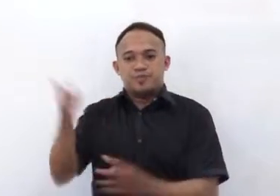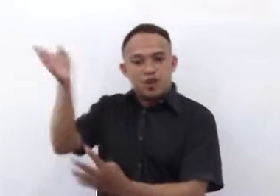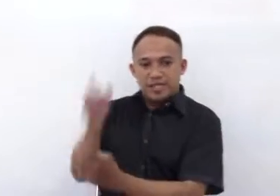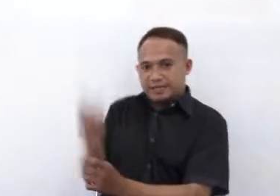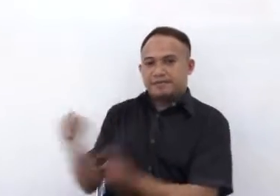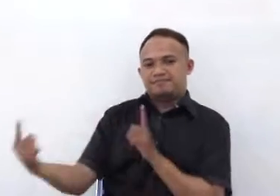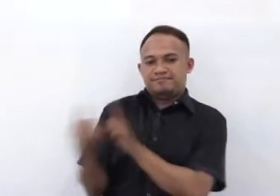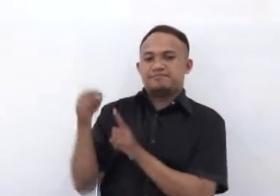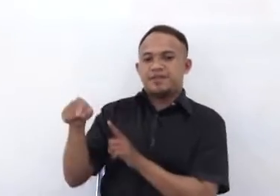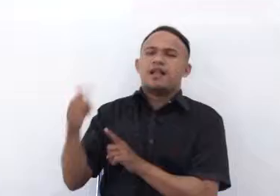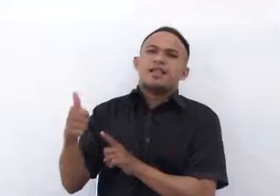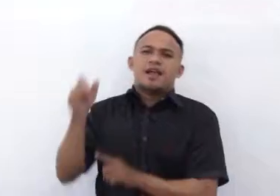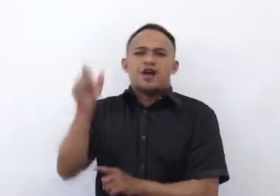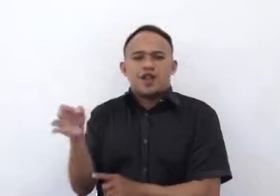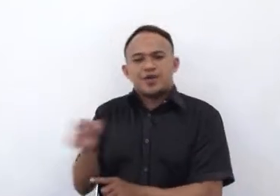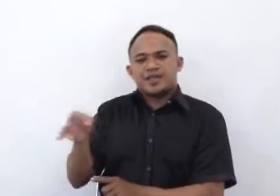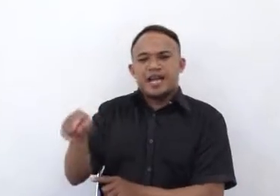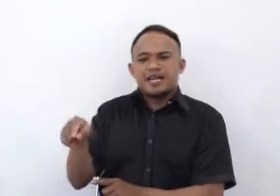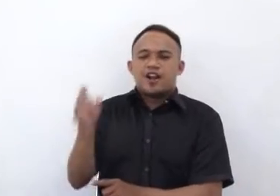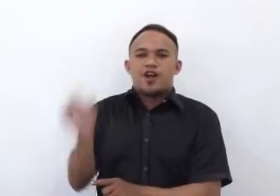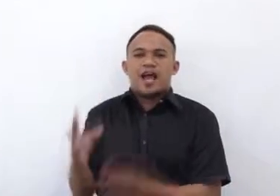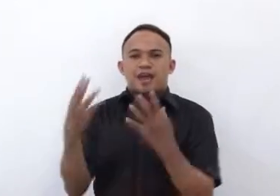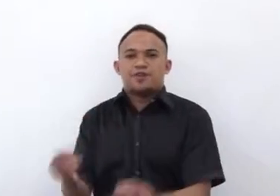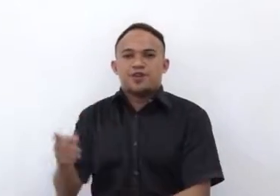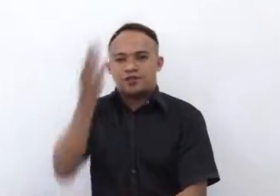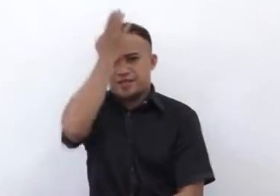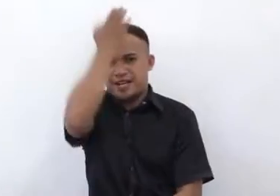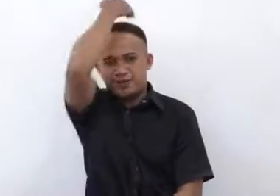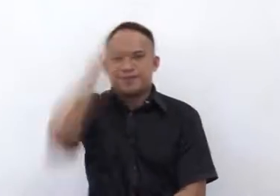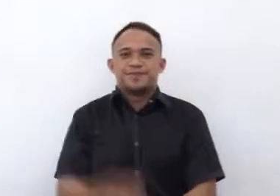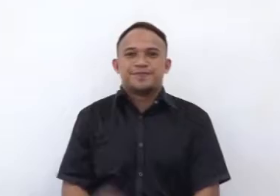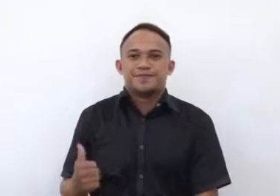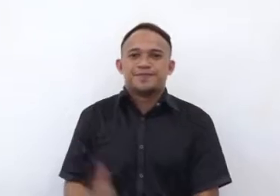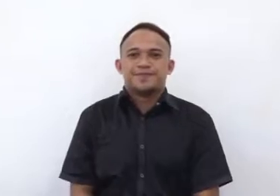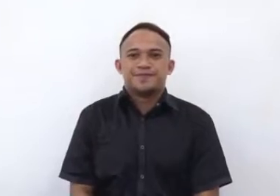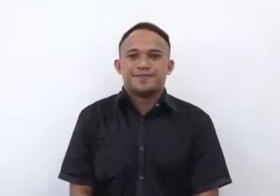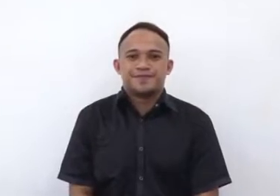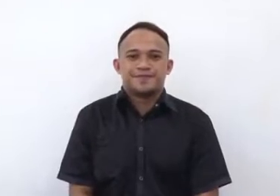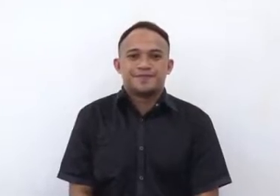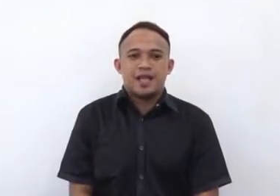berada di antara Kabupaten Gorontalo dan Kota Gorontalo.